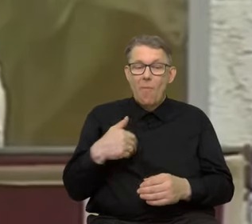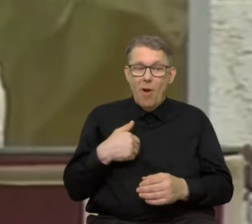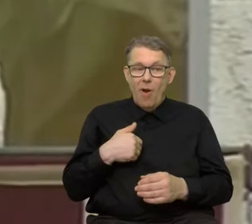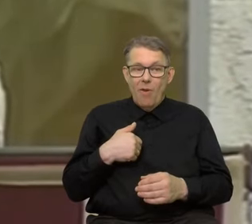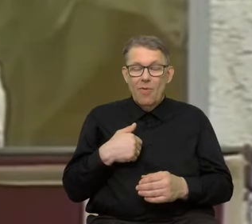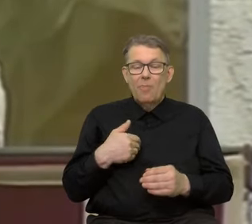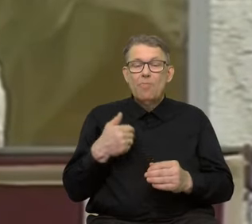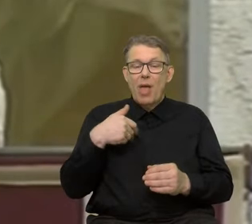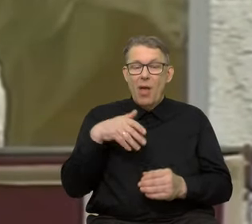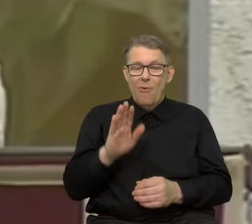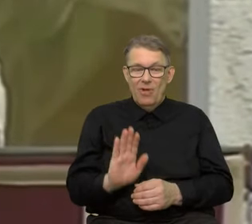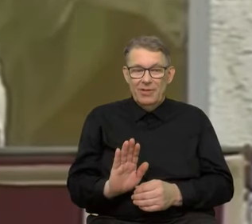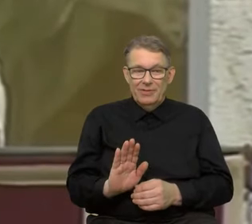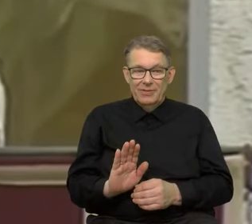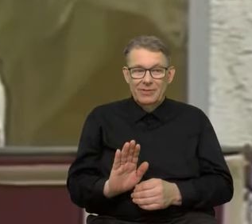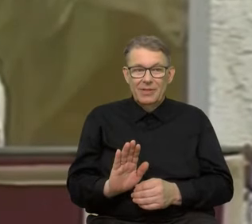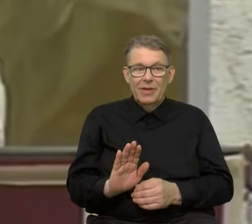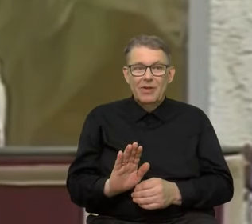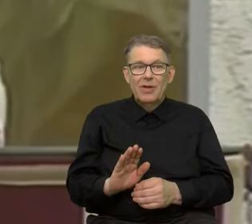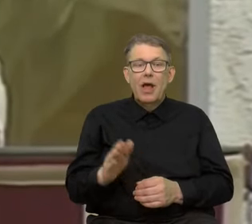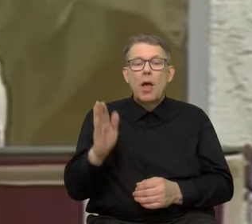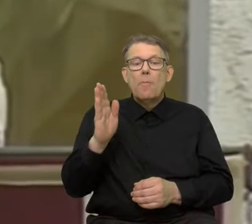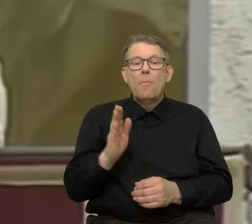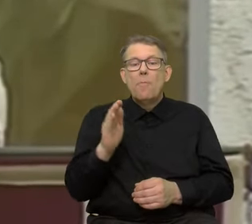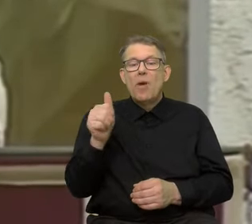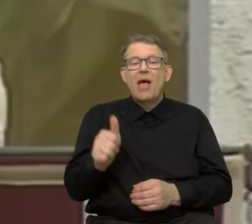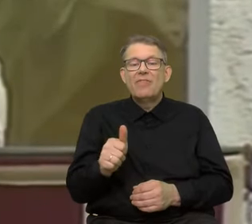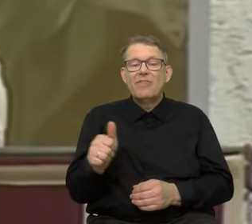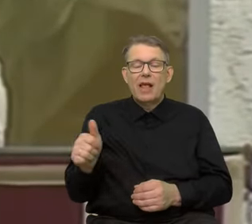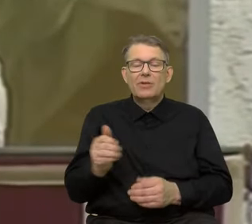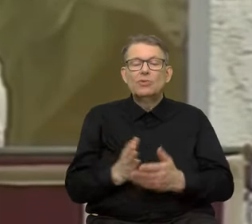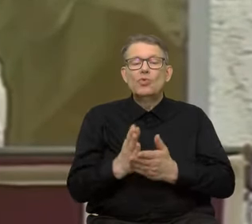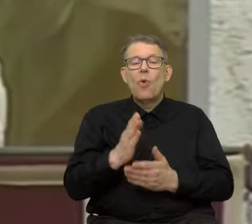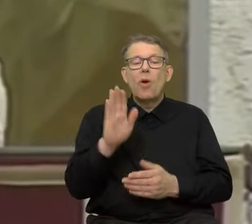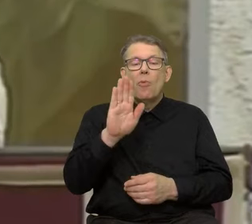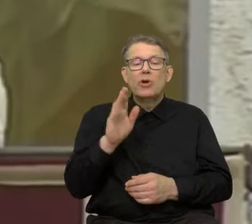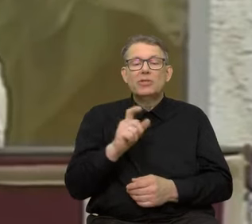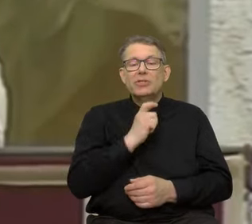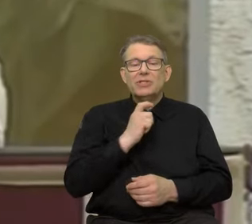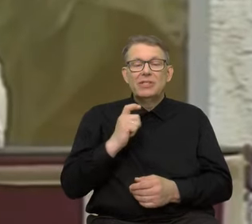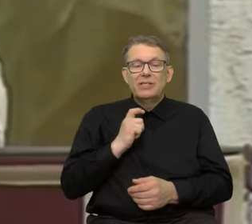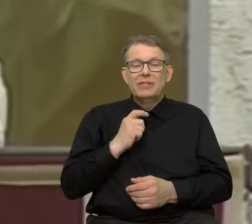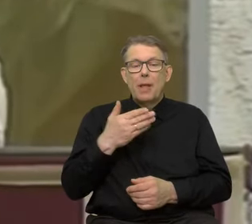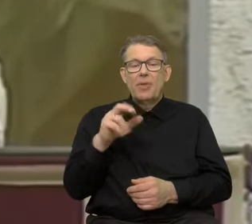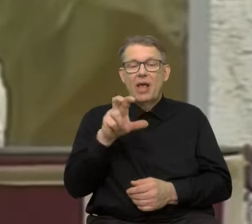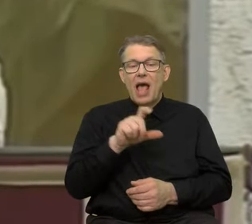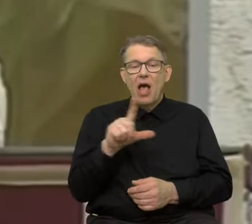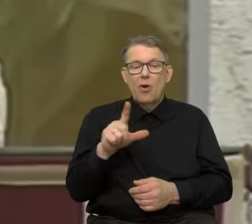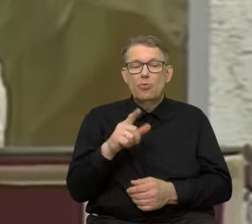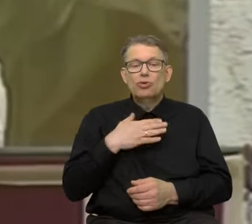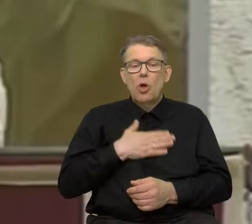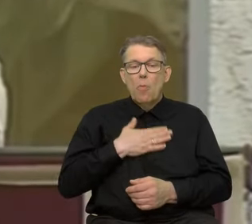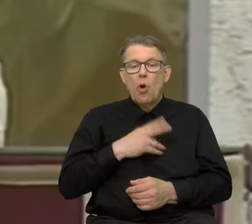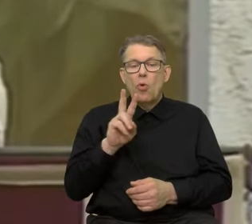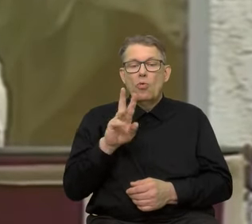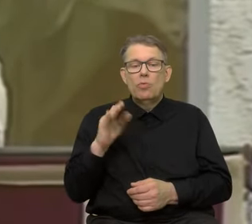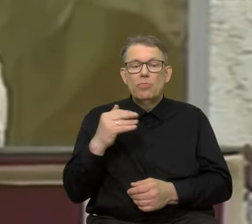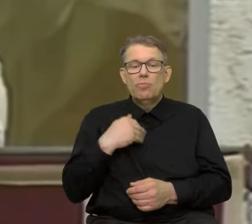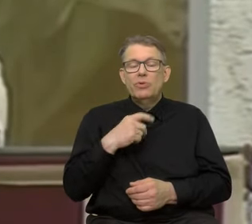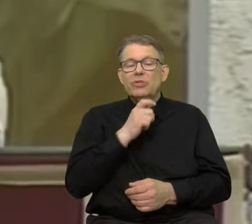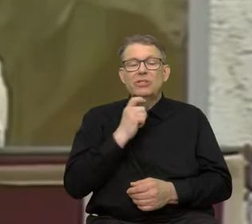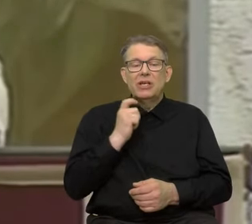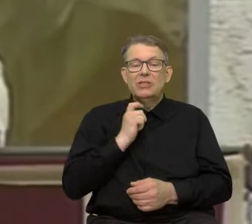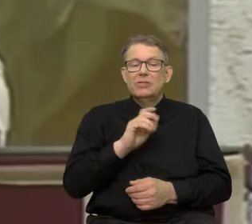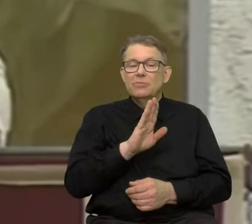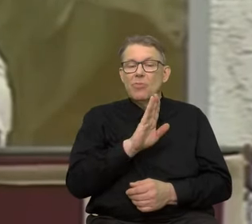w Białymstoku beatyfikacji sługi Bożego księdza Michała Sopoćki, spowiednika i